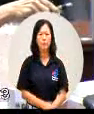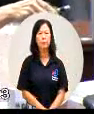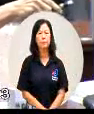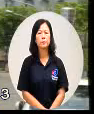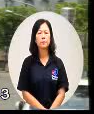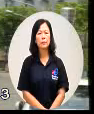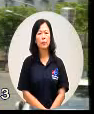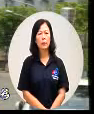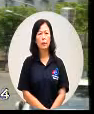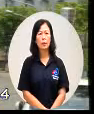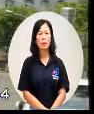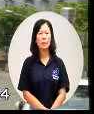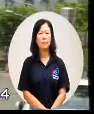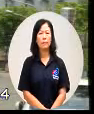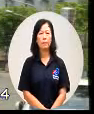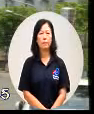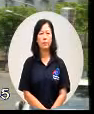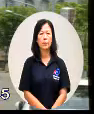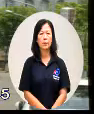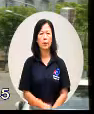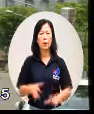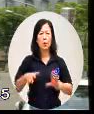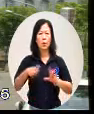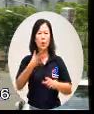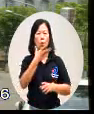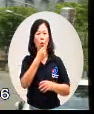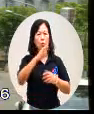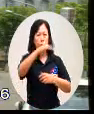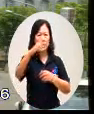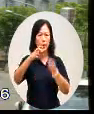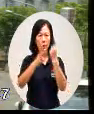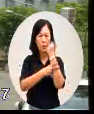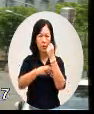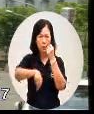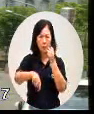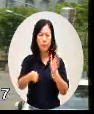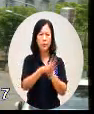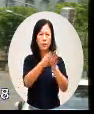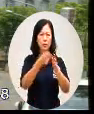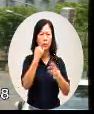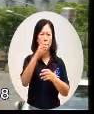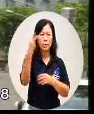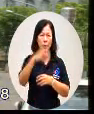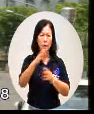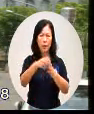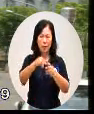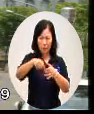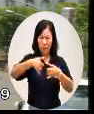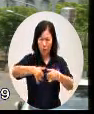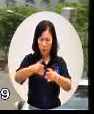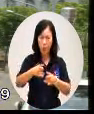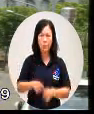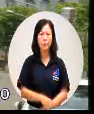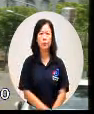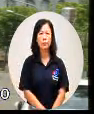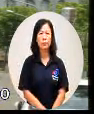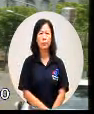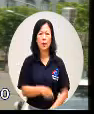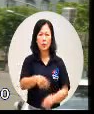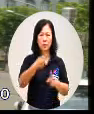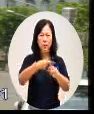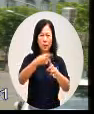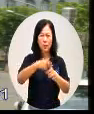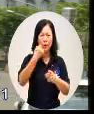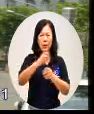文湖福山里的文学路459巷，个崇忠路125巷的这个。卖的电